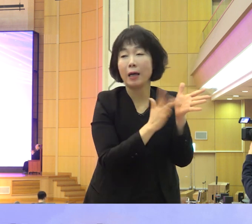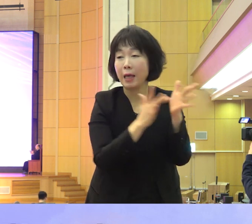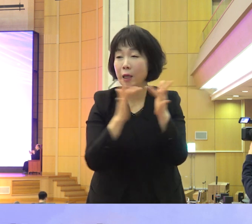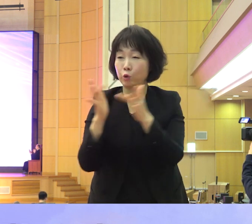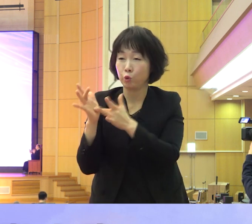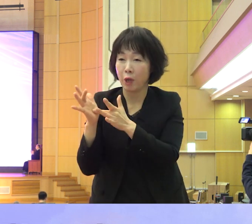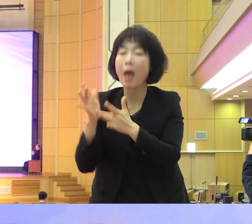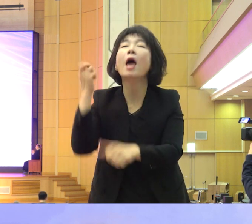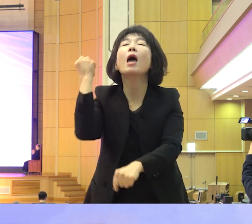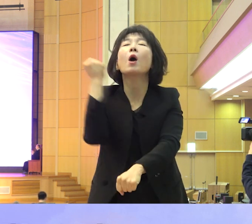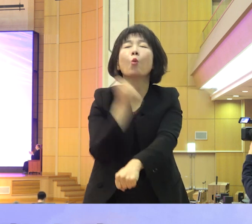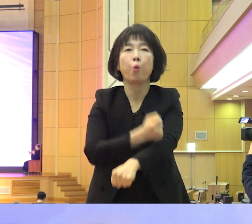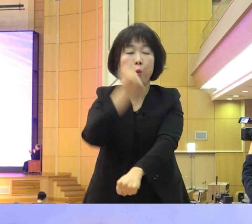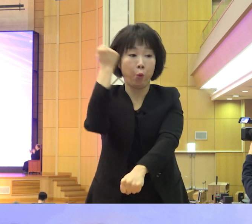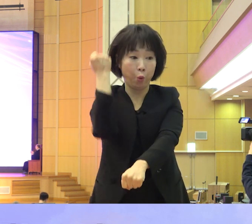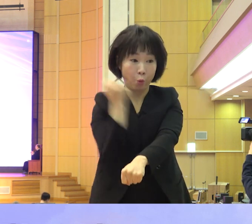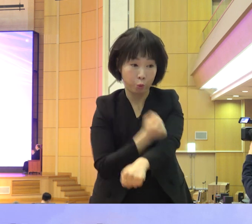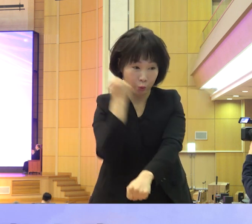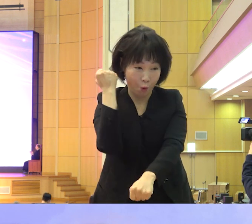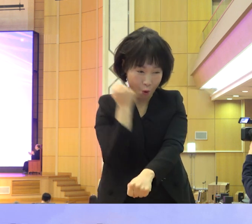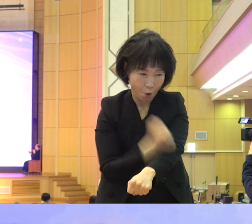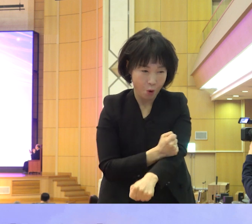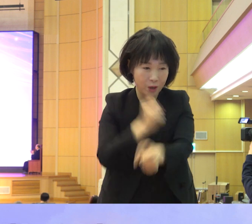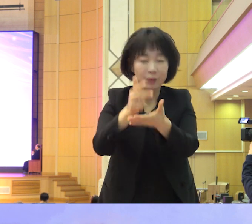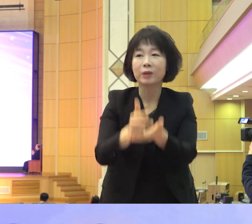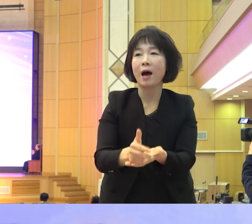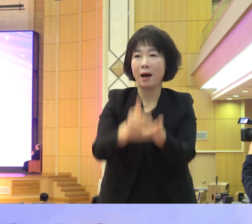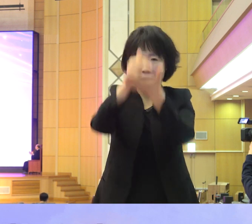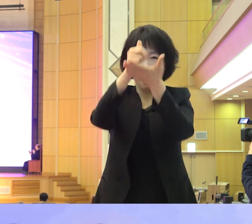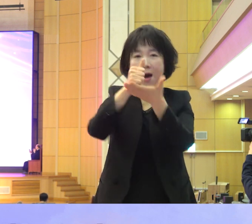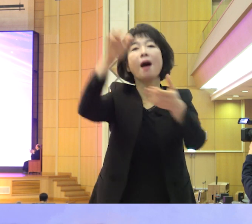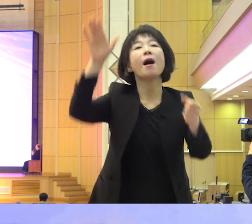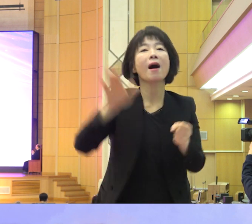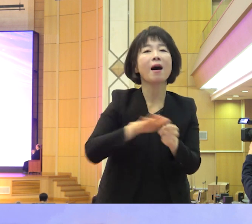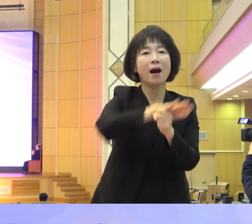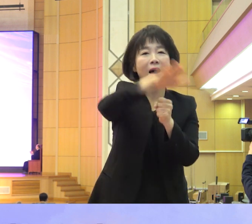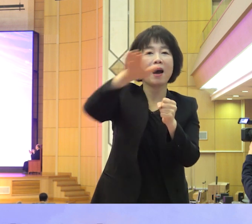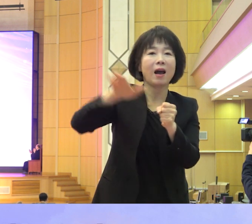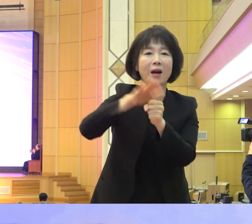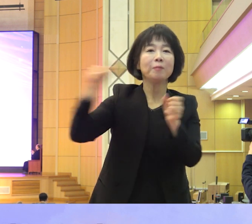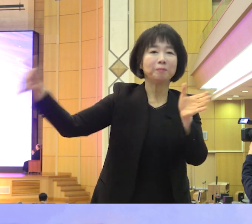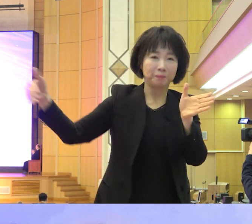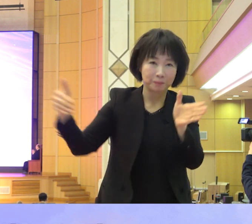찬양합니다. 주의 그 사랑 한량없도다. 주의 그 사랑